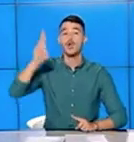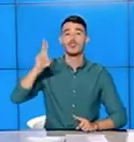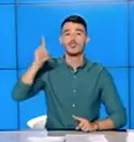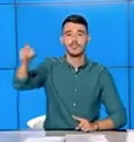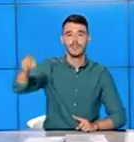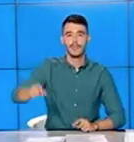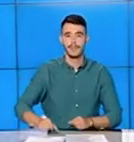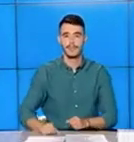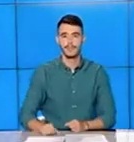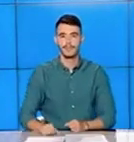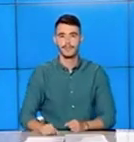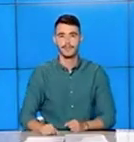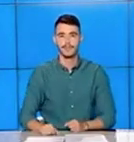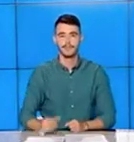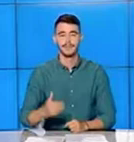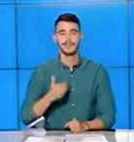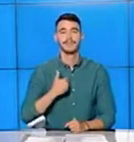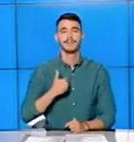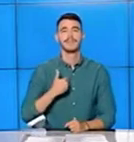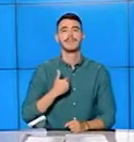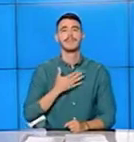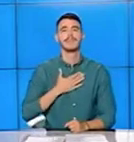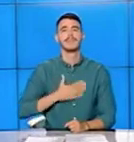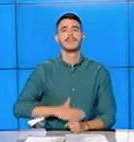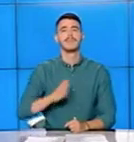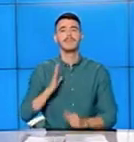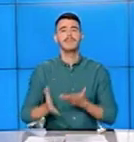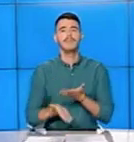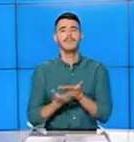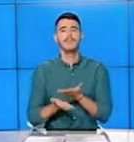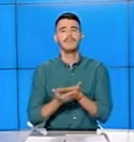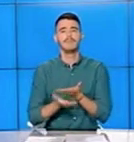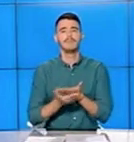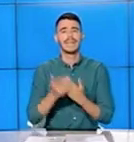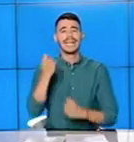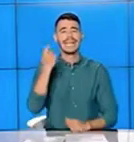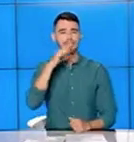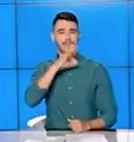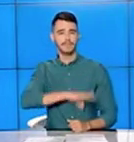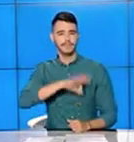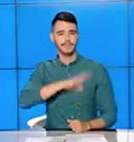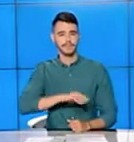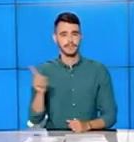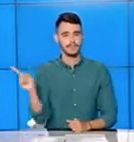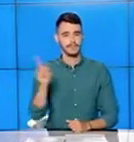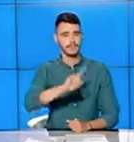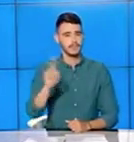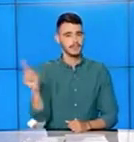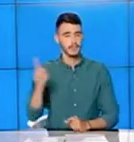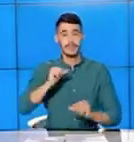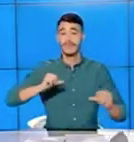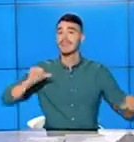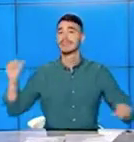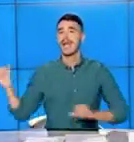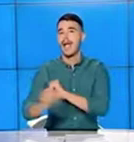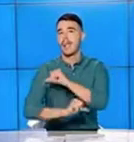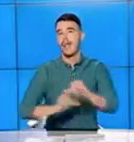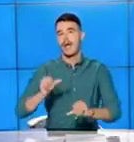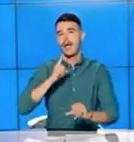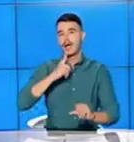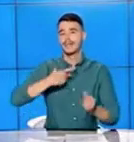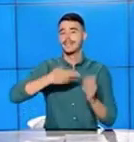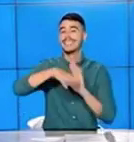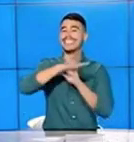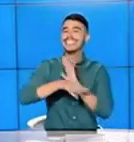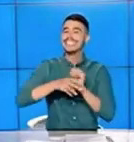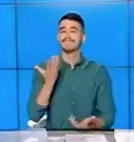did, not to make money, but to help prevent the defeat of a new system. Αυτή είναι η φωνή της